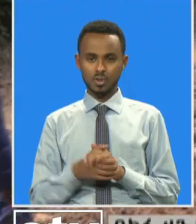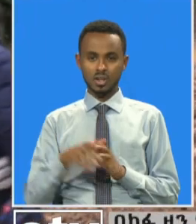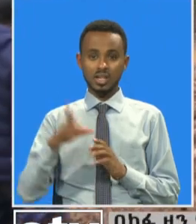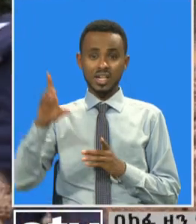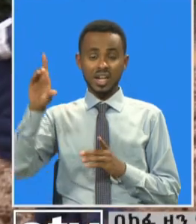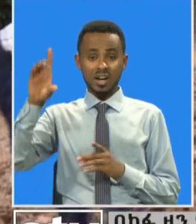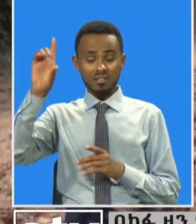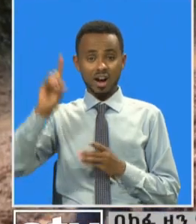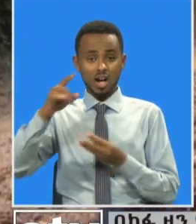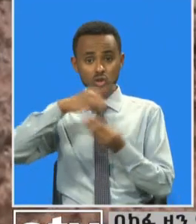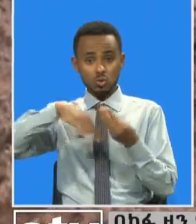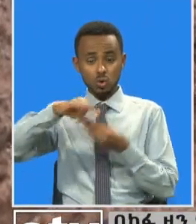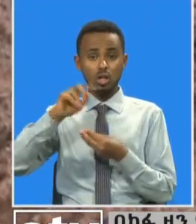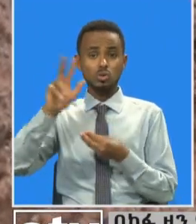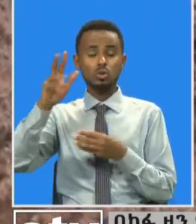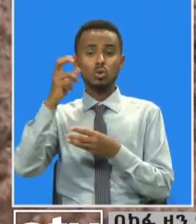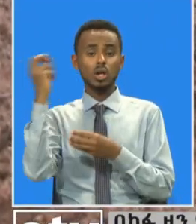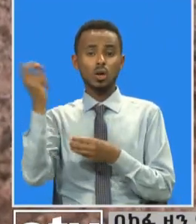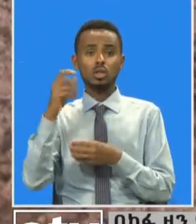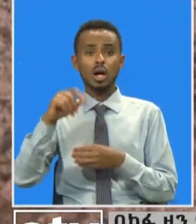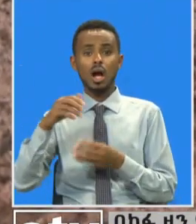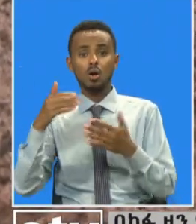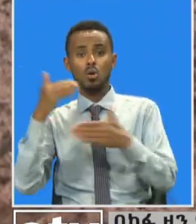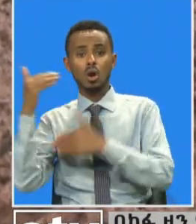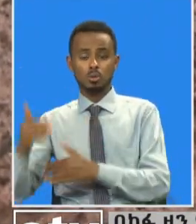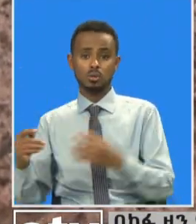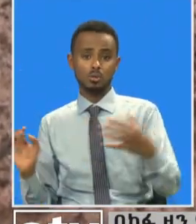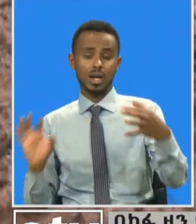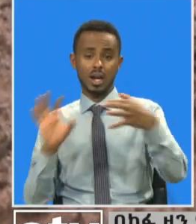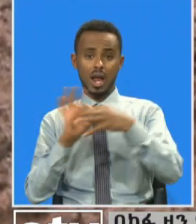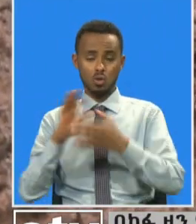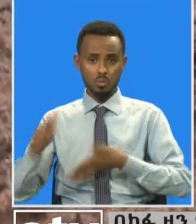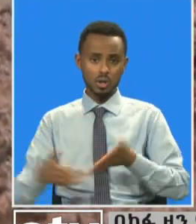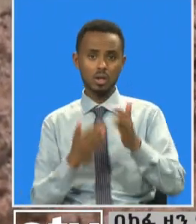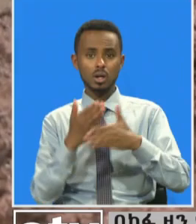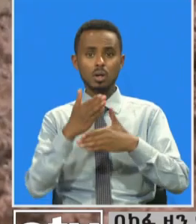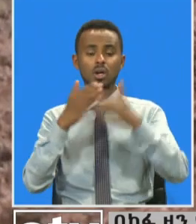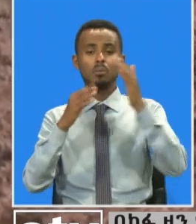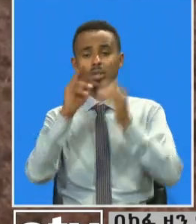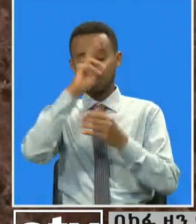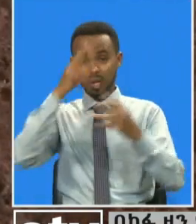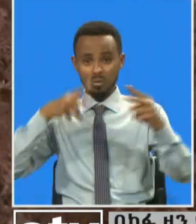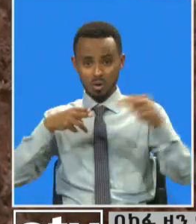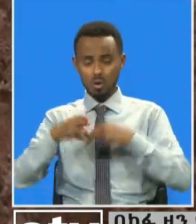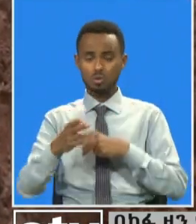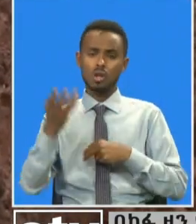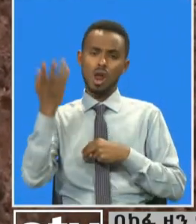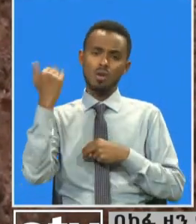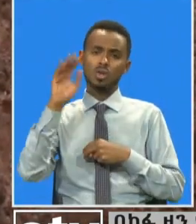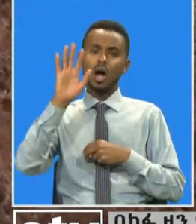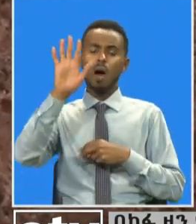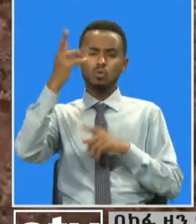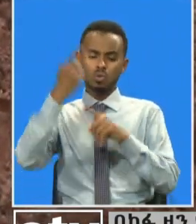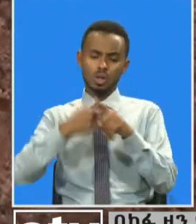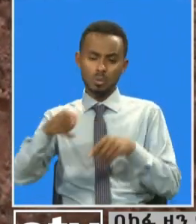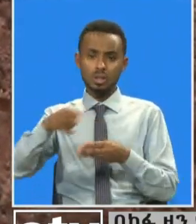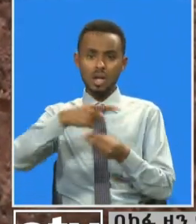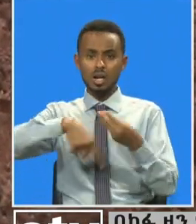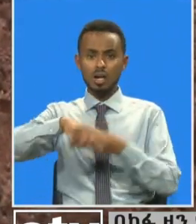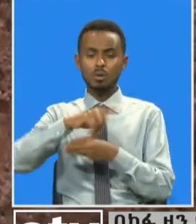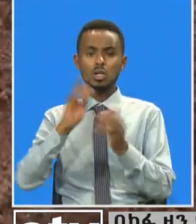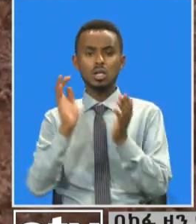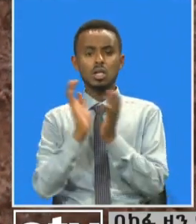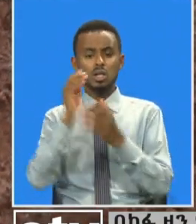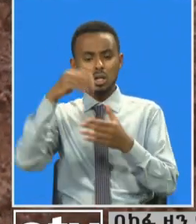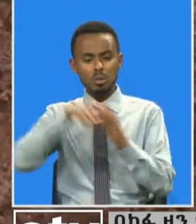የካፋን ዞን ከሶስት ወረዳዎችና ከአጎራባች ሻካ ዞን የሚያገናኘው መንገድ በግንባታ ምክንያት በመቋረጡ ላለፉት 5 ወራት በእነዚህ አካባቢዎች